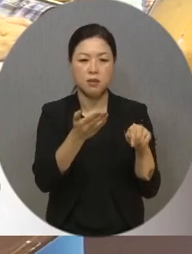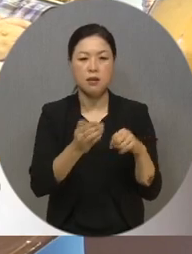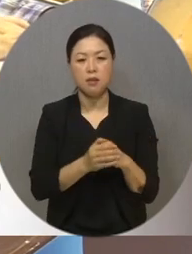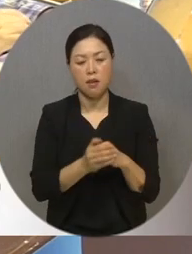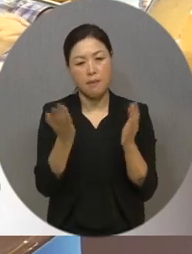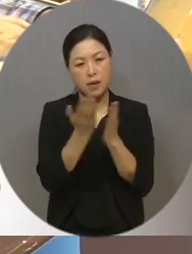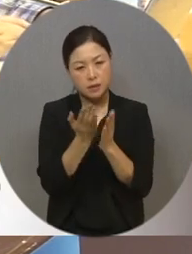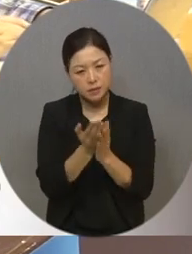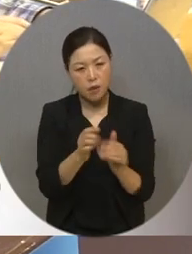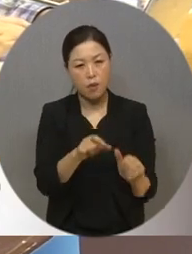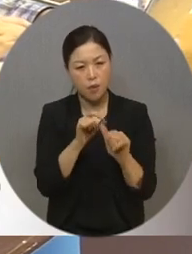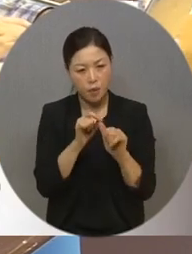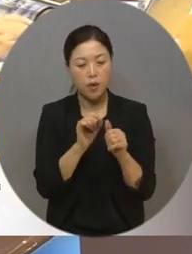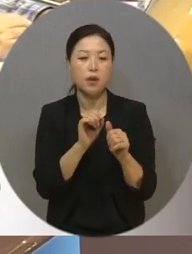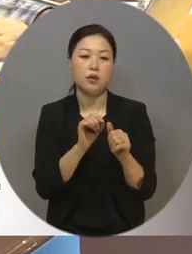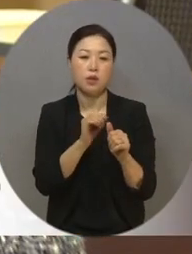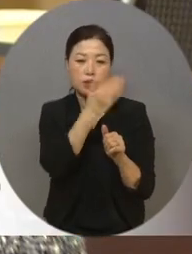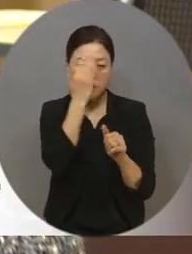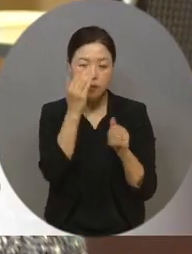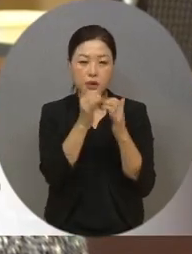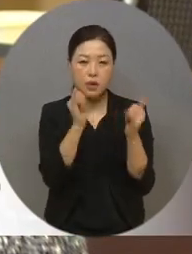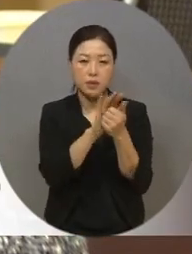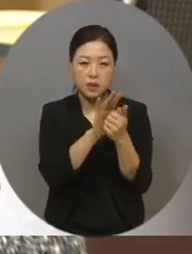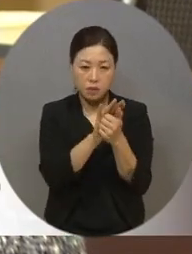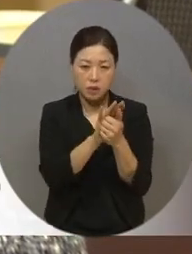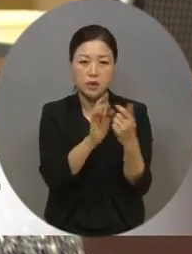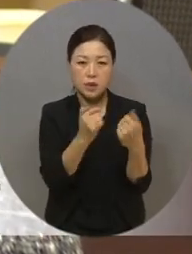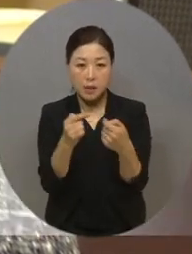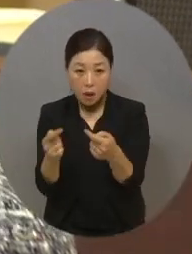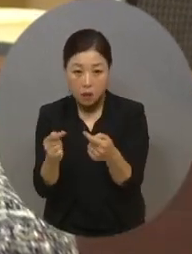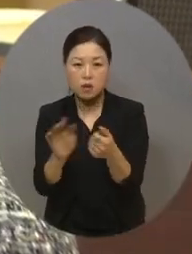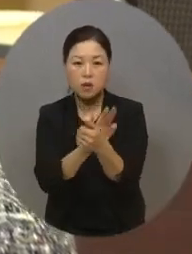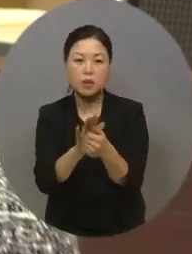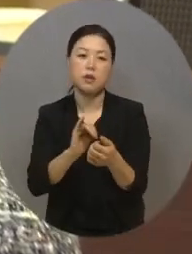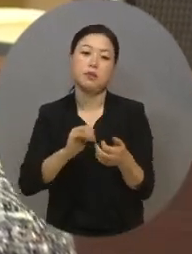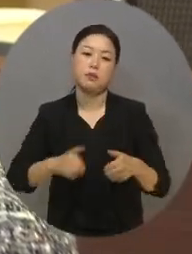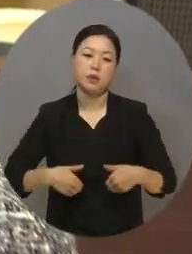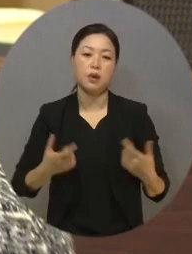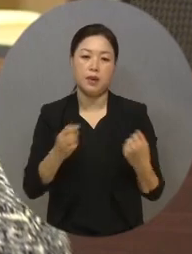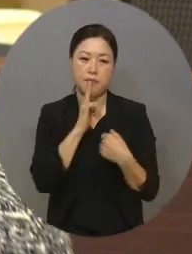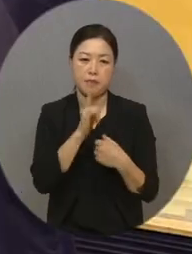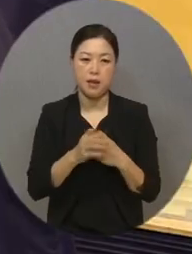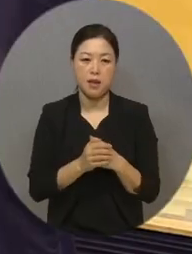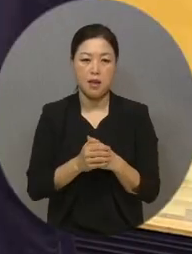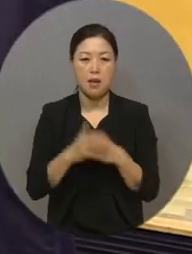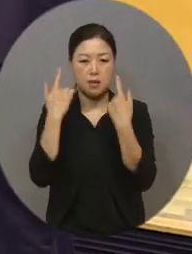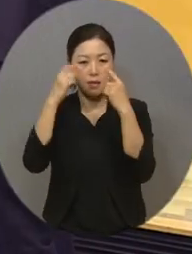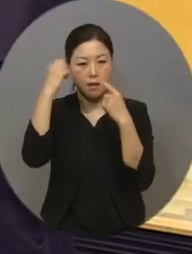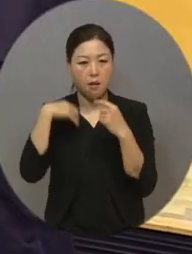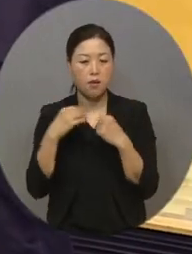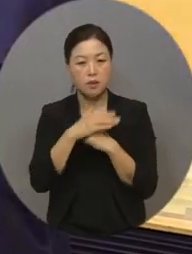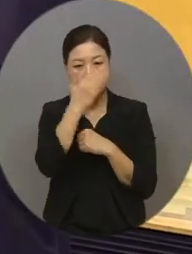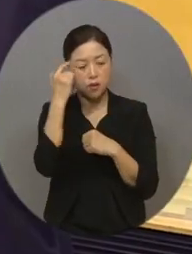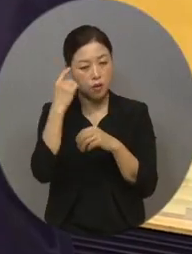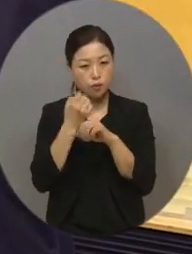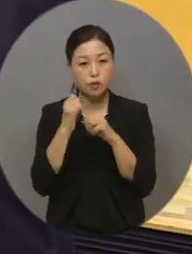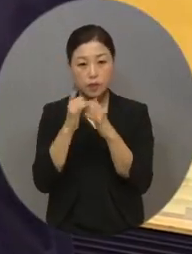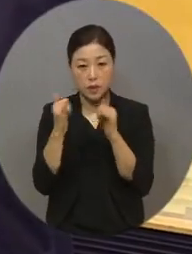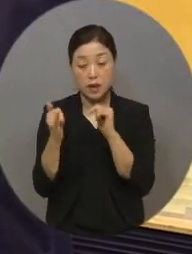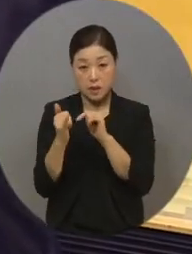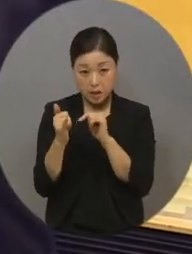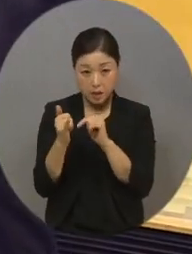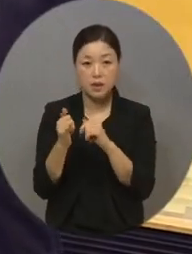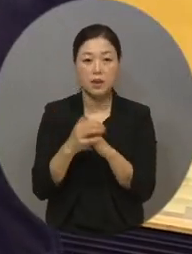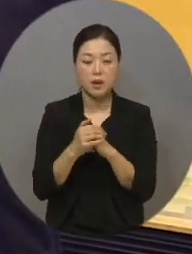서비스와 청년지원 사업 참여에 대한 필요성을 언급했습니다 한편 대학원생과 청년 연구자를 대상으로 확대